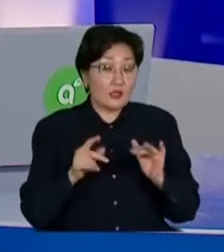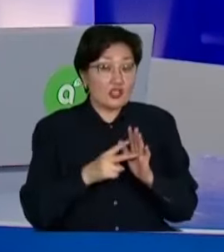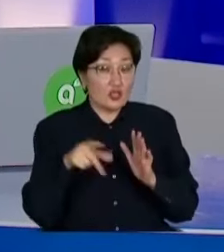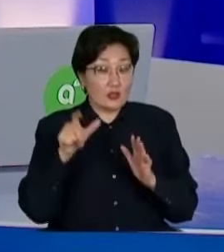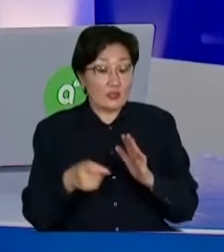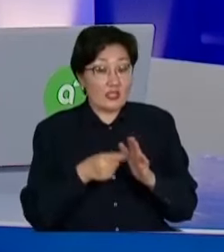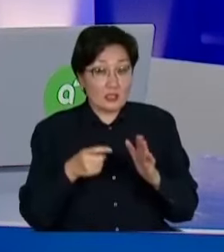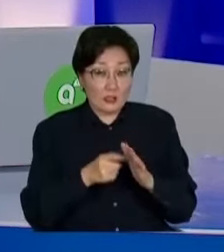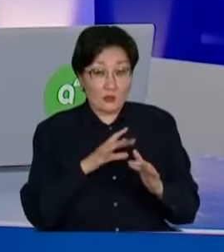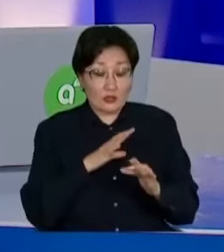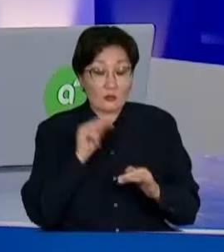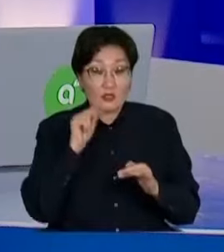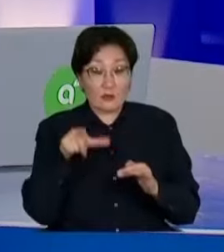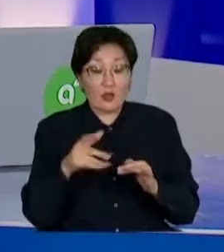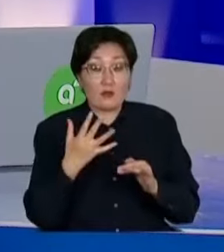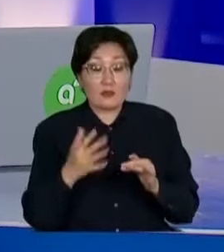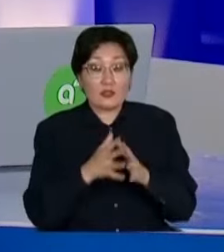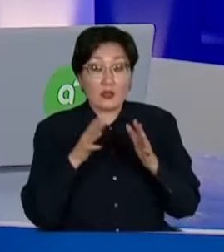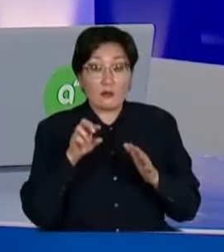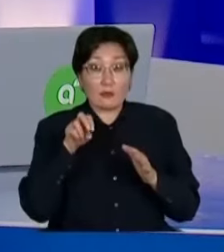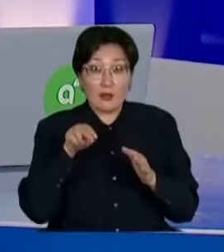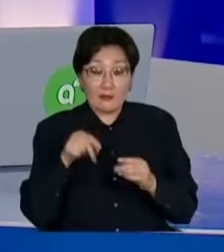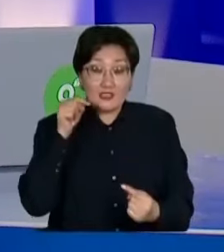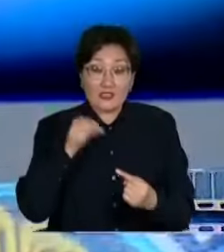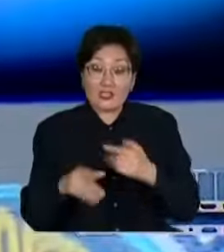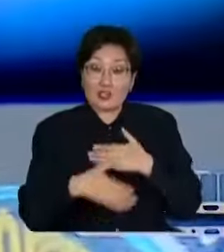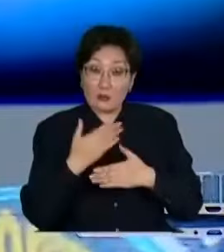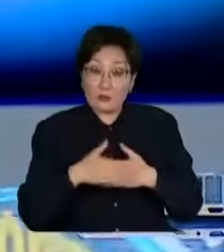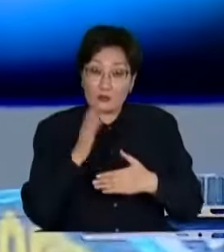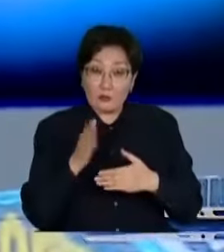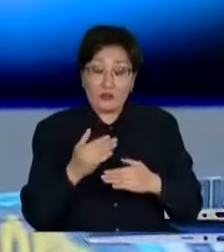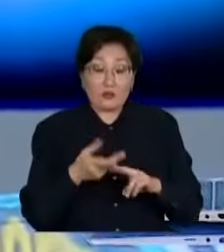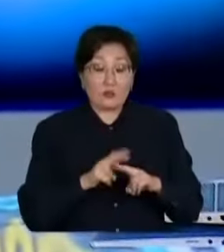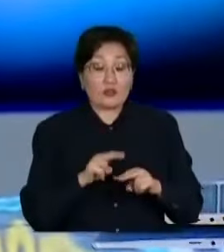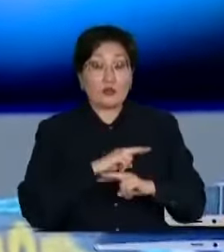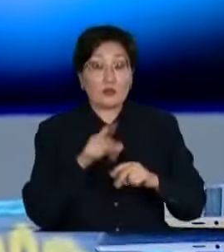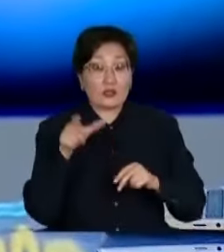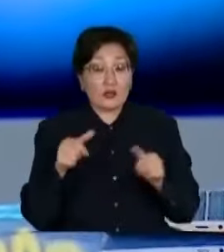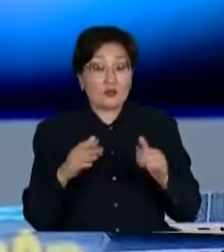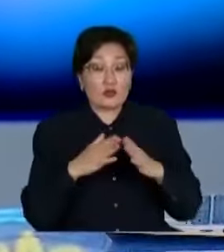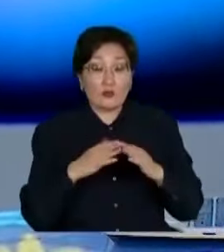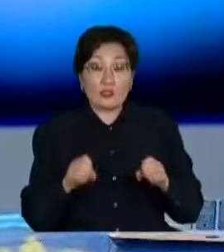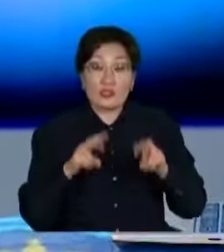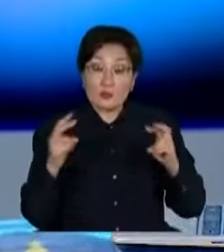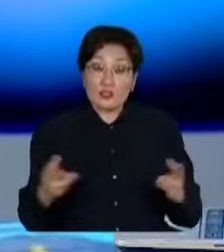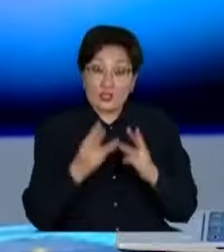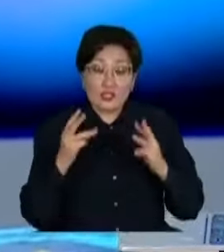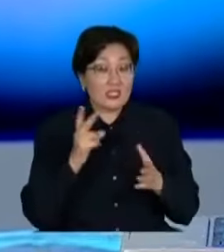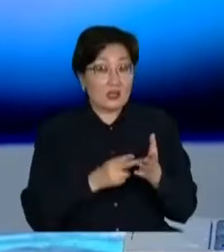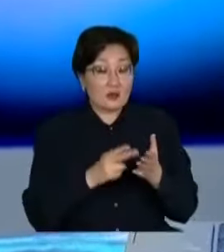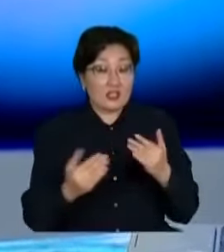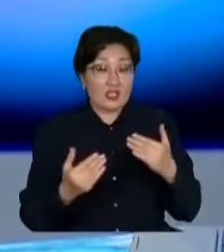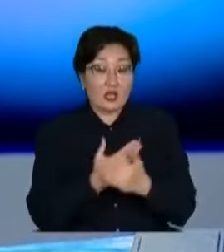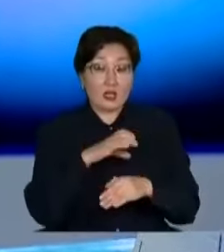адам тергелген еді. Күдіктілер 5-тен аса бап бойынша жауапқа тартылады. Сондай-ақ марқұмның үйінің қасақана өртенгеніне дәлел болатын